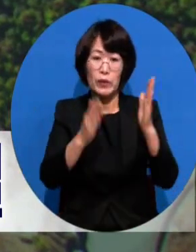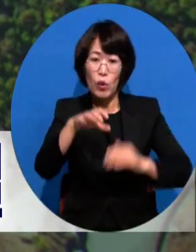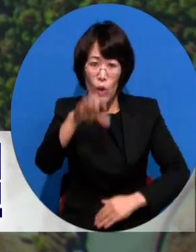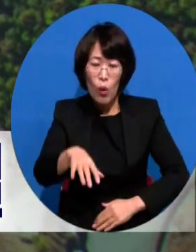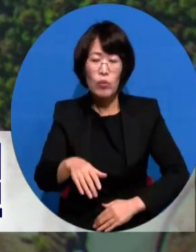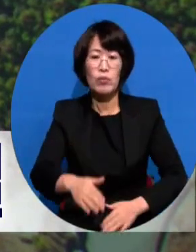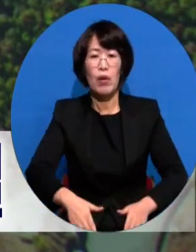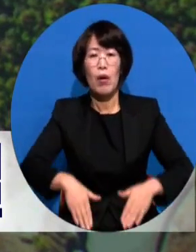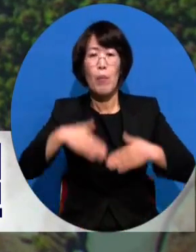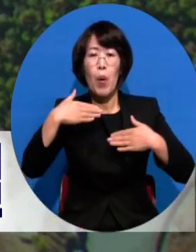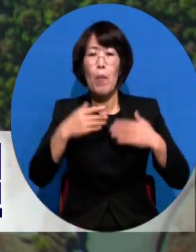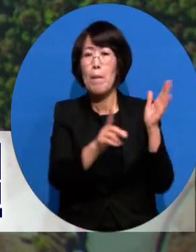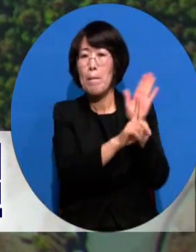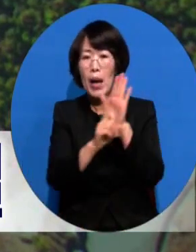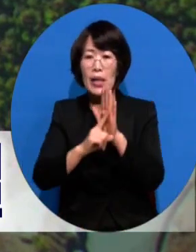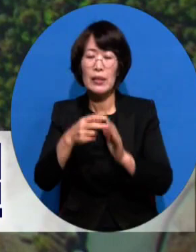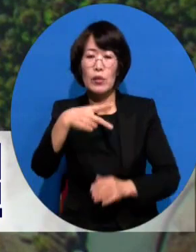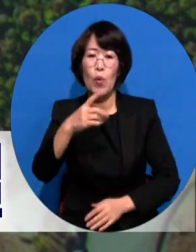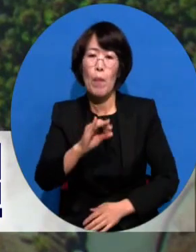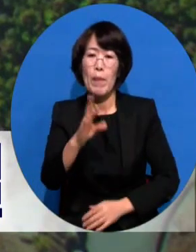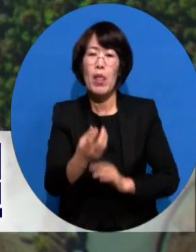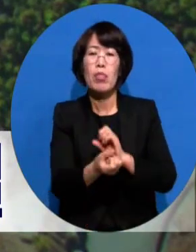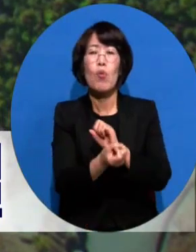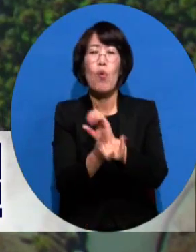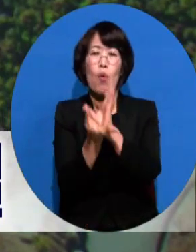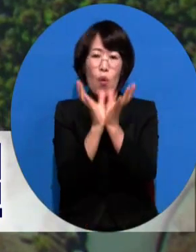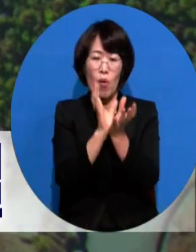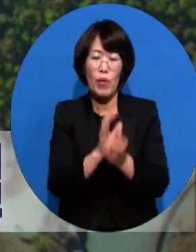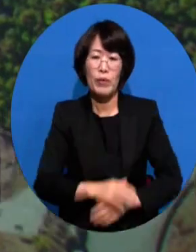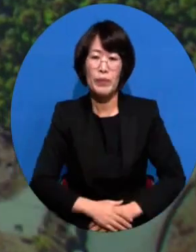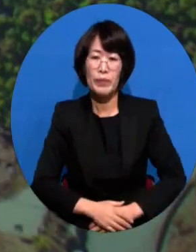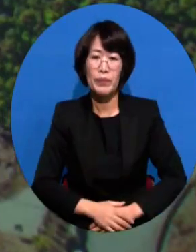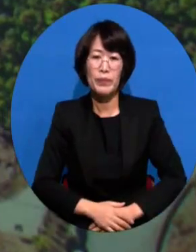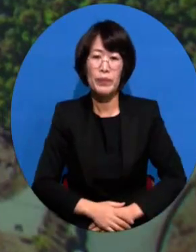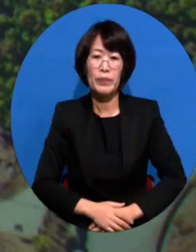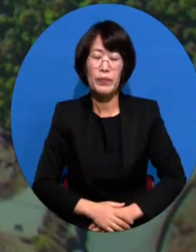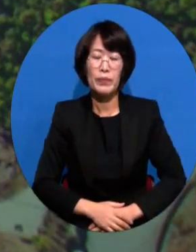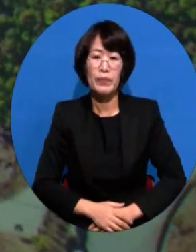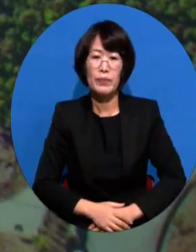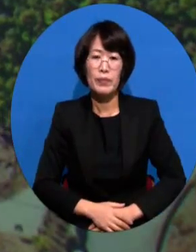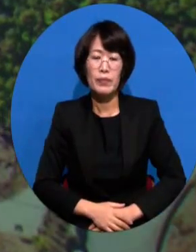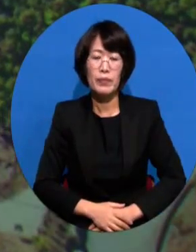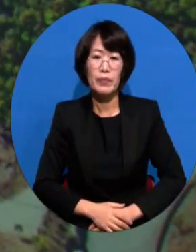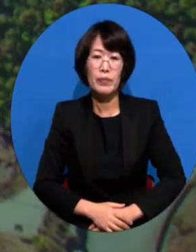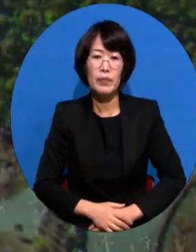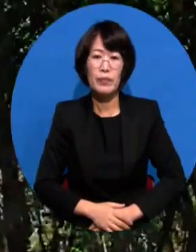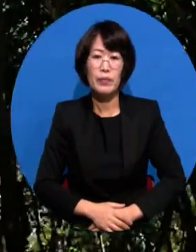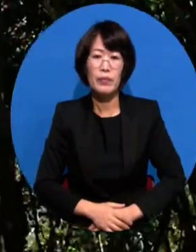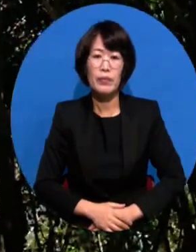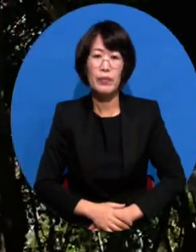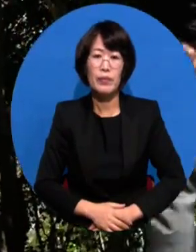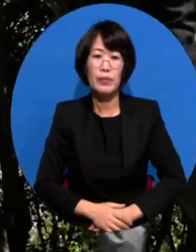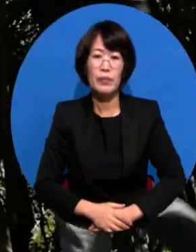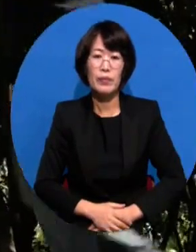전령사 동백꽃이 붉게 물들었다고 합니다. 허윤주 앵커와 함께 가보시죠.